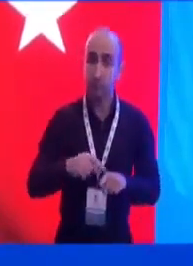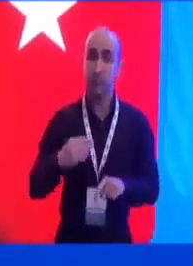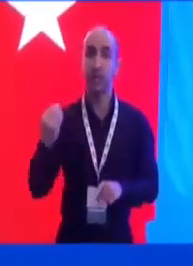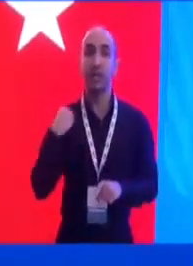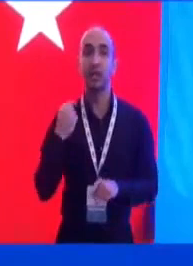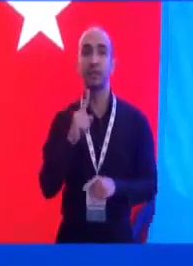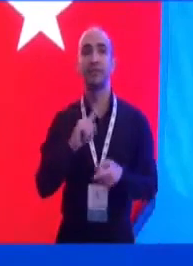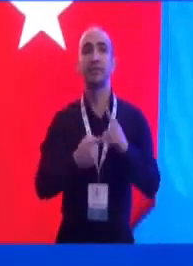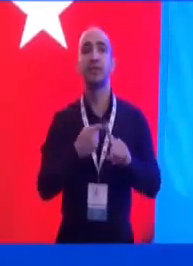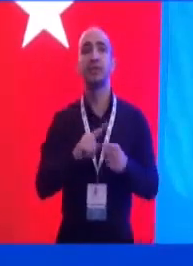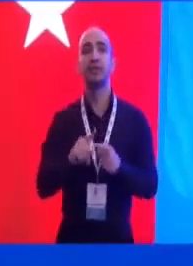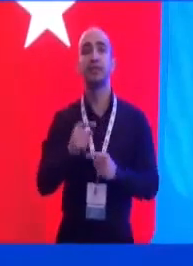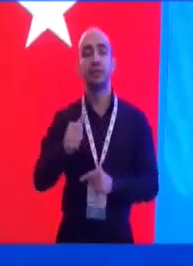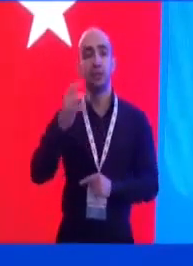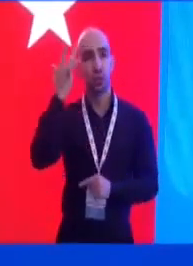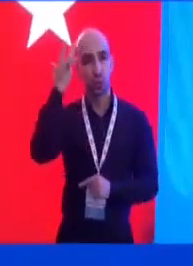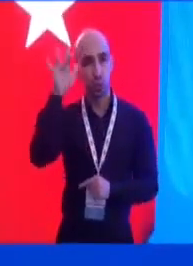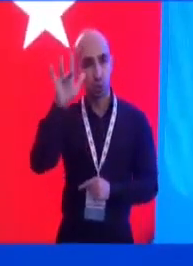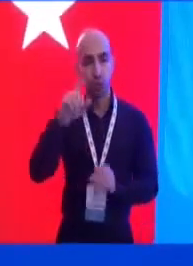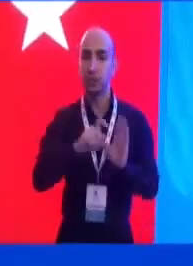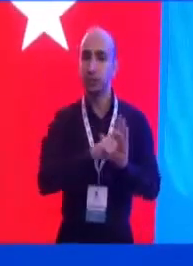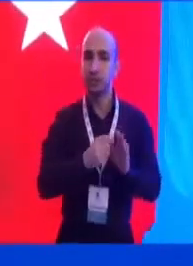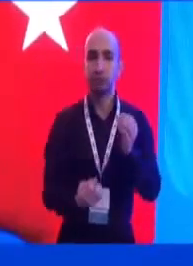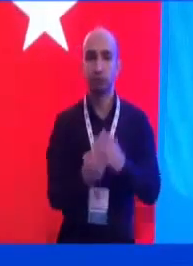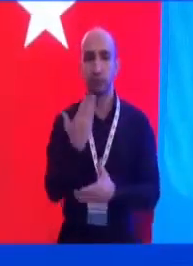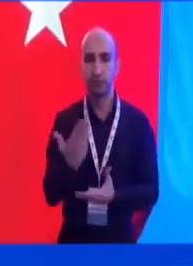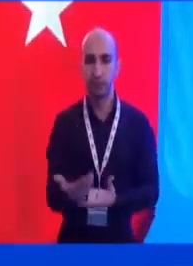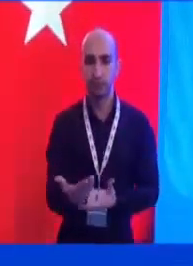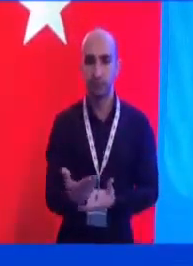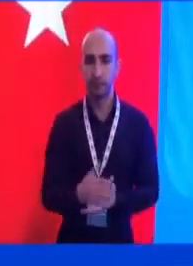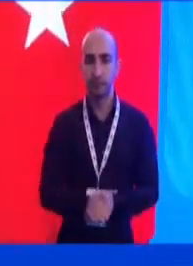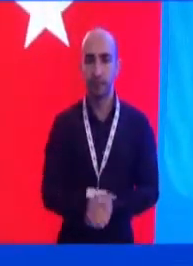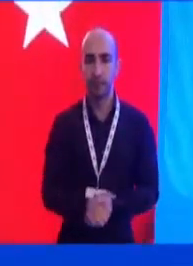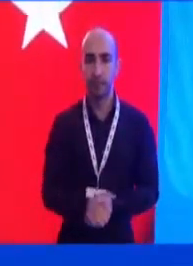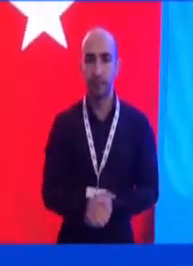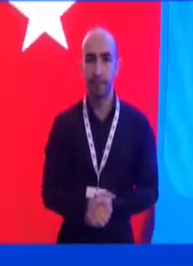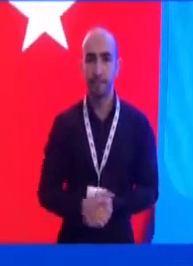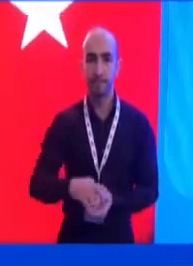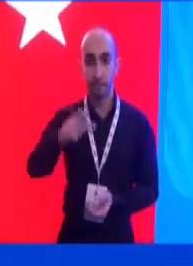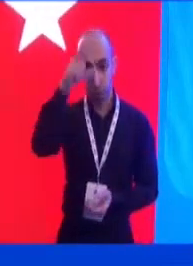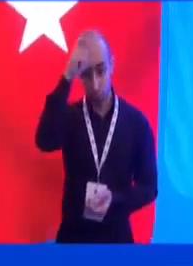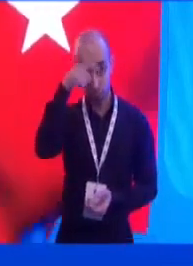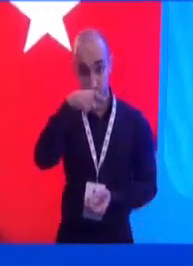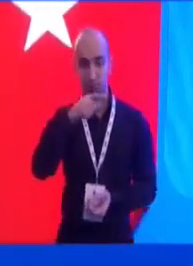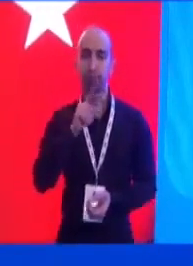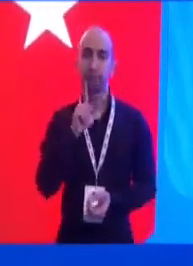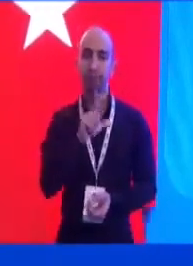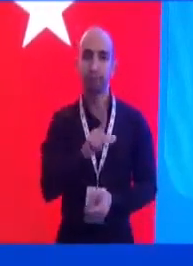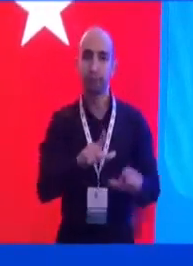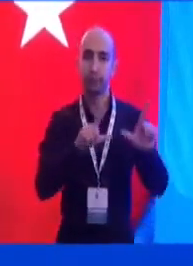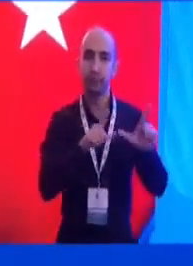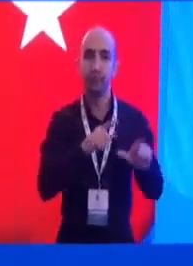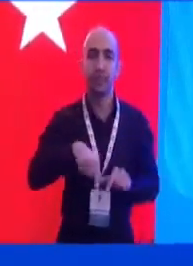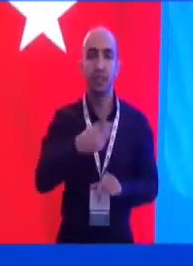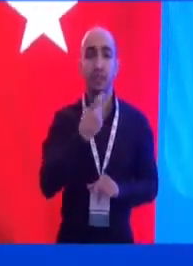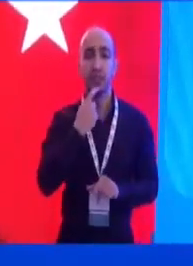kültür, yepyeni bir siyasi kimlik inşa ediyoruz şu anda. Türkiye'nin buna ihtiyacı var.